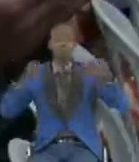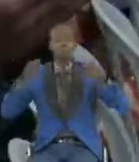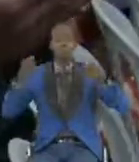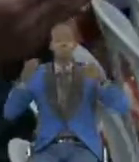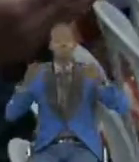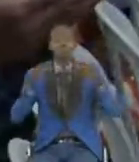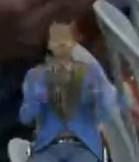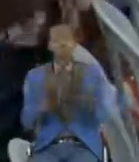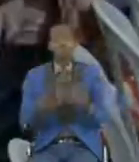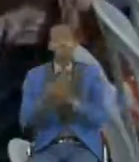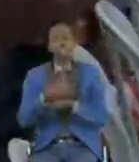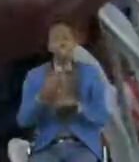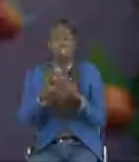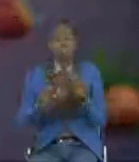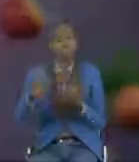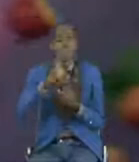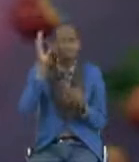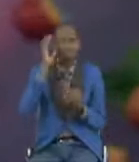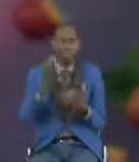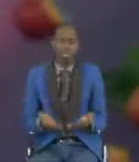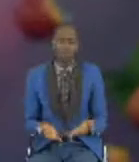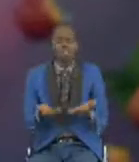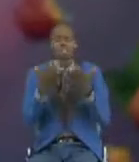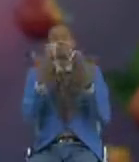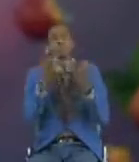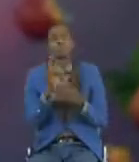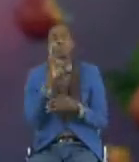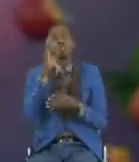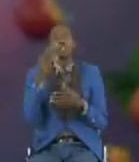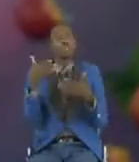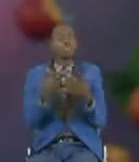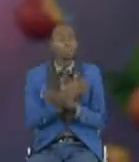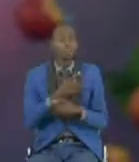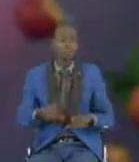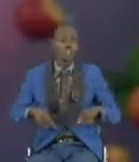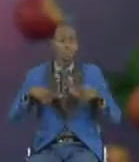que chacun se lève. Une nouvelle vie.